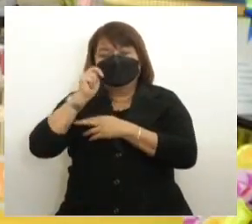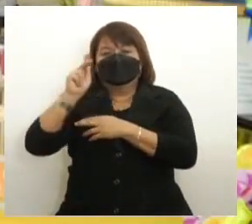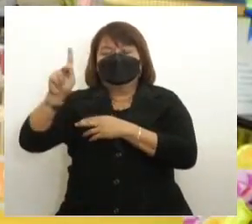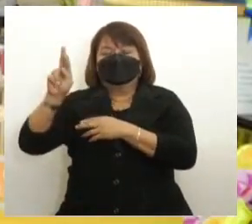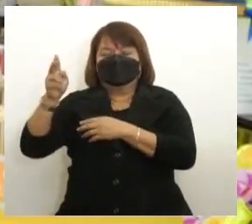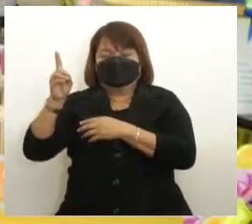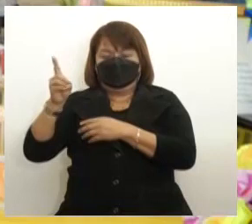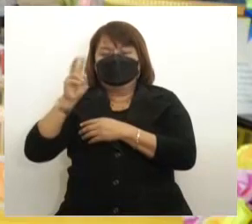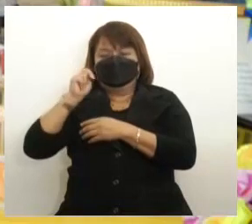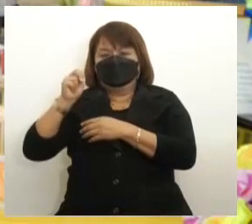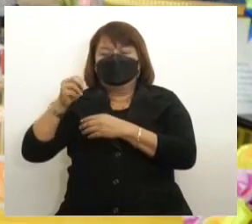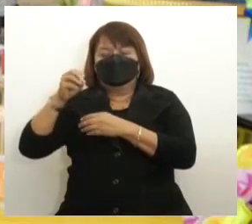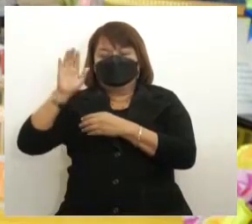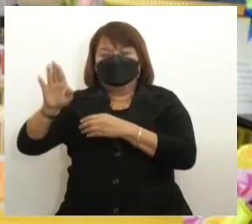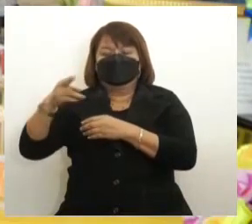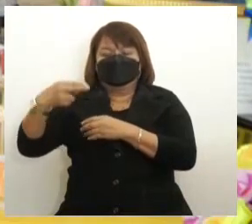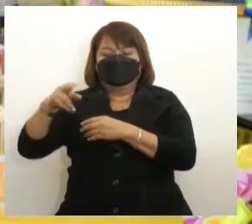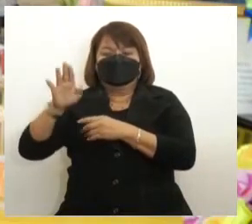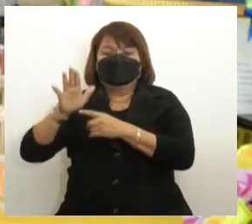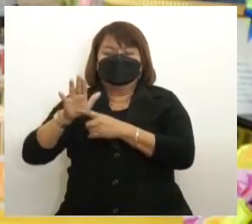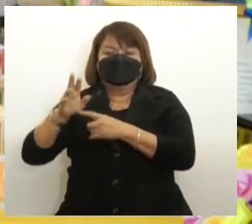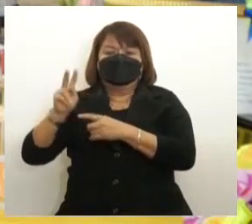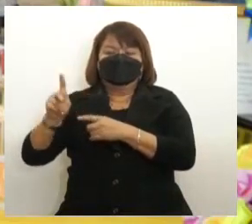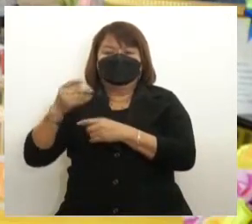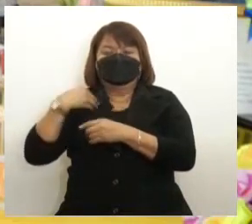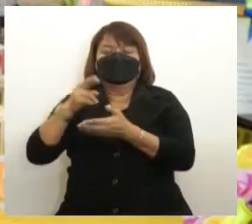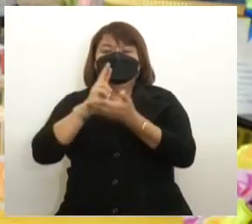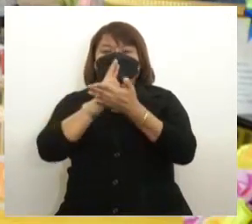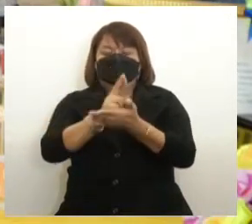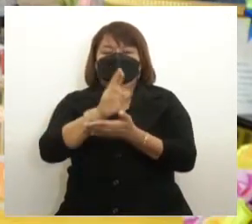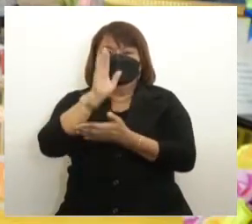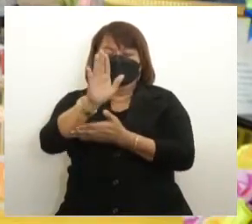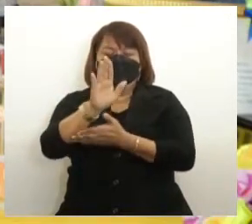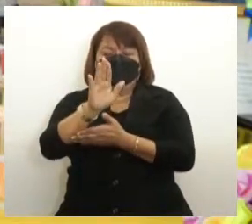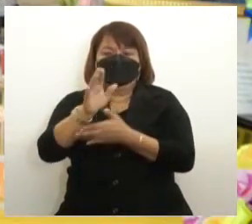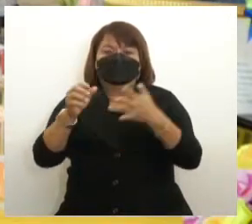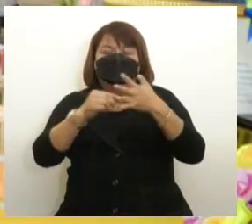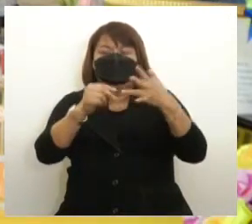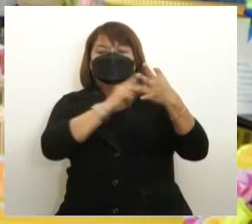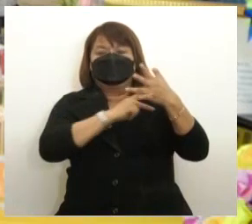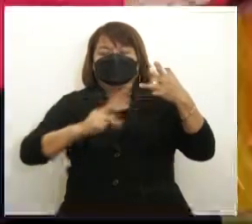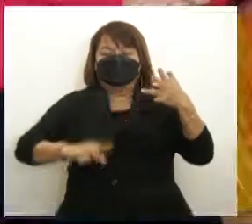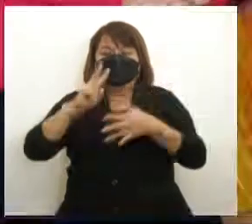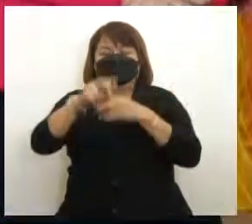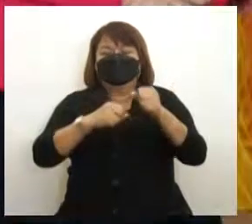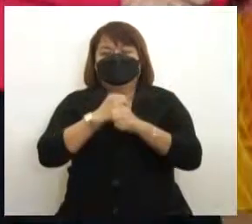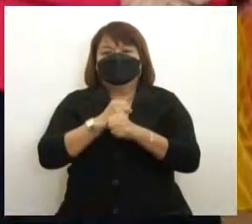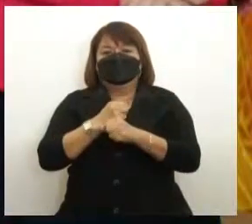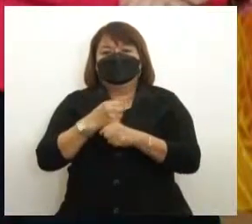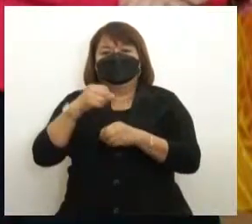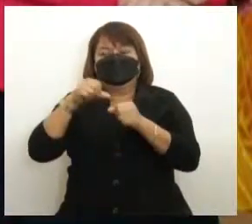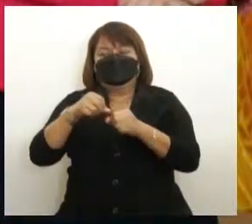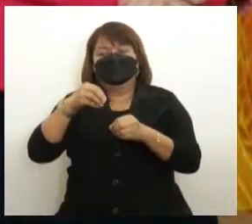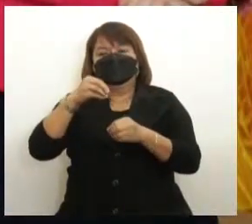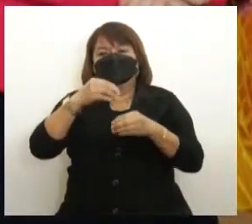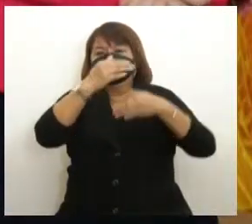นะคะทำให้เรานะคะได้รับรางวัล นะคะถ้วยนะคะสมของสมเด็จพระกนิษฐาธิราชเจ้าค่ะ2ปีซ้อนนะคะ ตอนนี้เราอยู่ในบูธของ